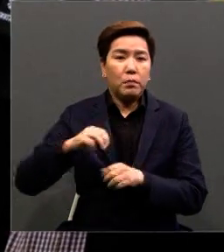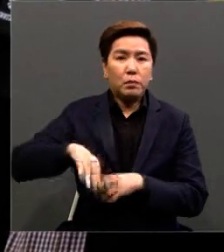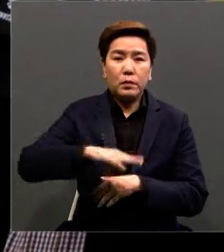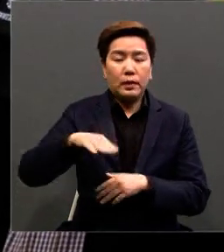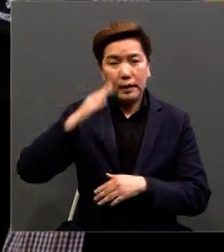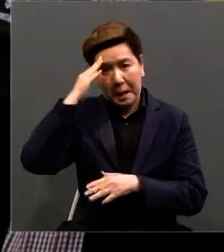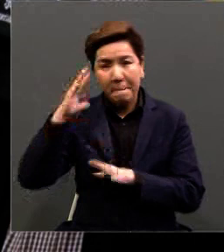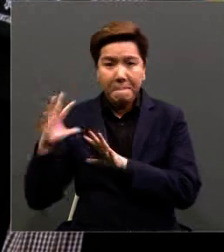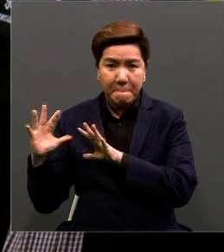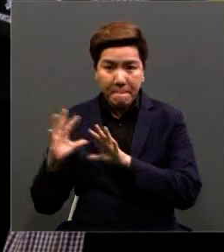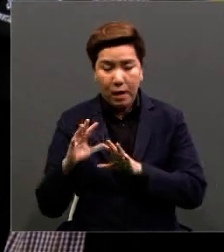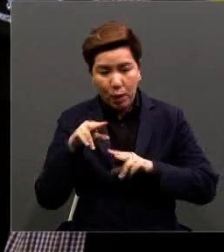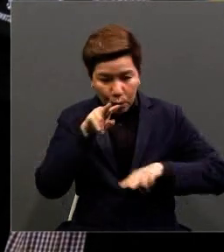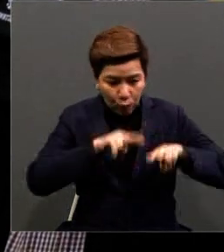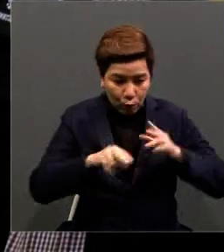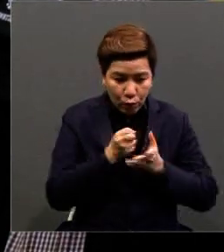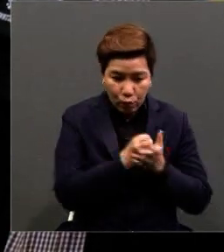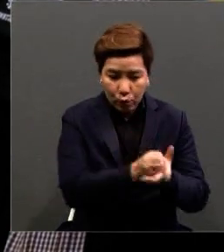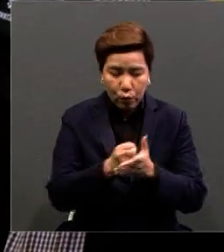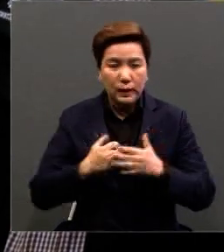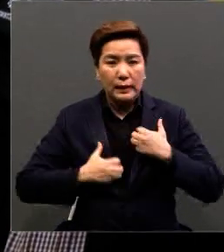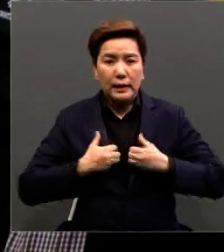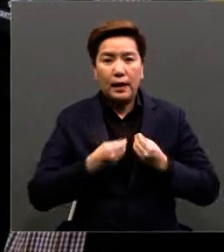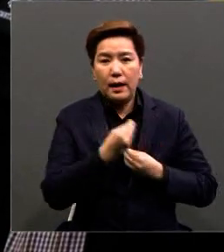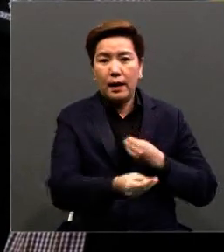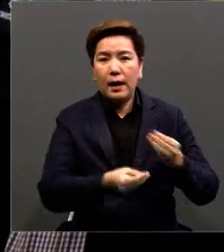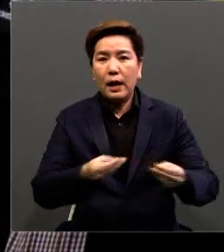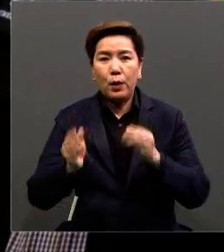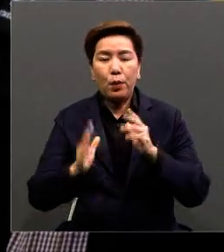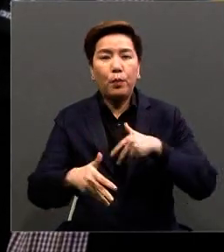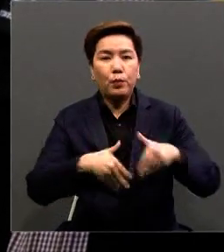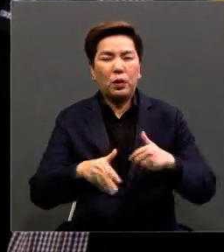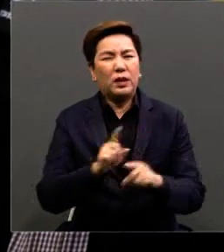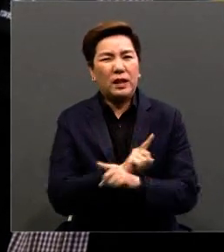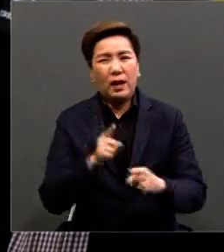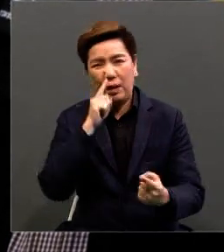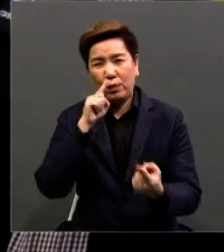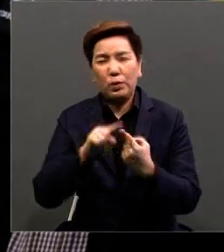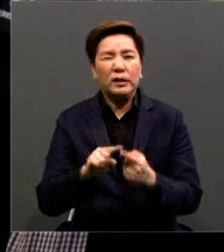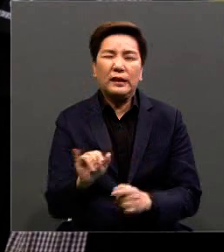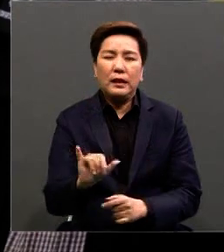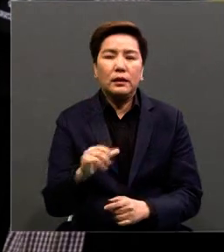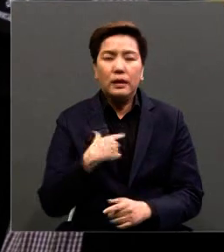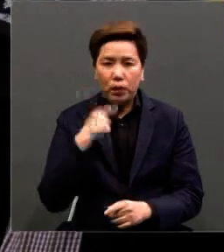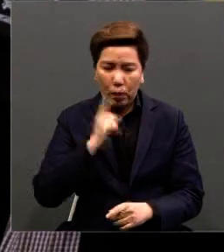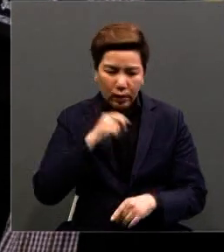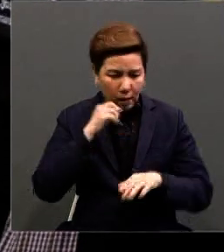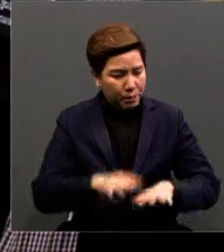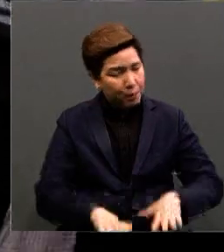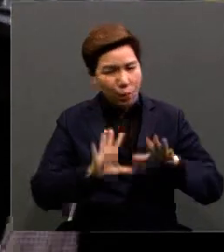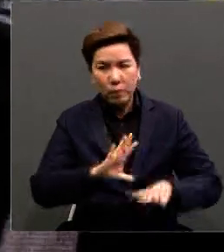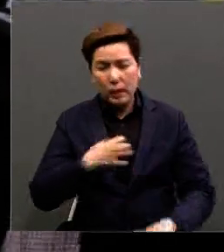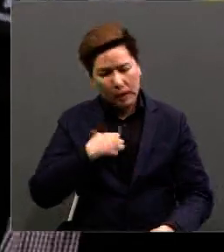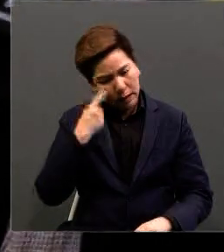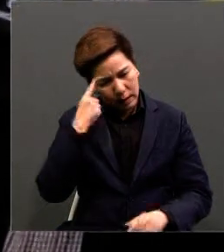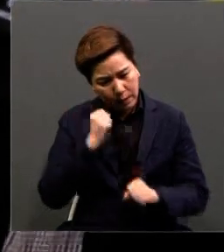นาก็มาดูแลช่วยเหลือบัตรทุกบำรุงสุขให้พี่น้องประชาชนแต่เราไม่อยากให้ถึงจุดนั้นครับจริงๆแล้วมันต้องไม่ท่วมก่อน